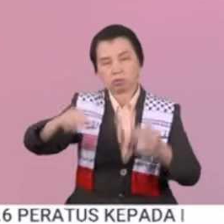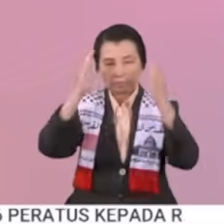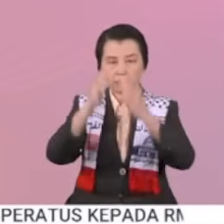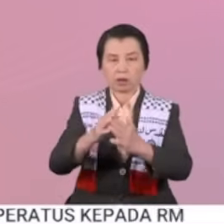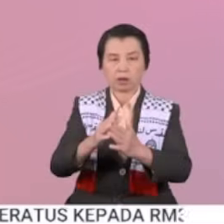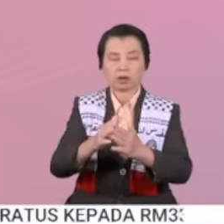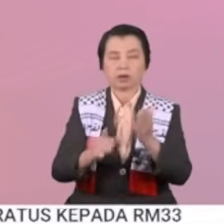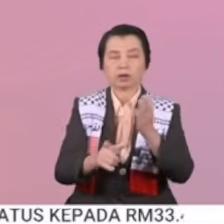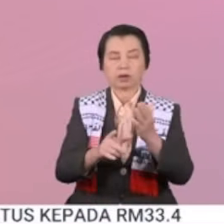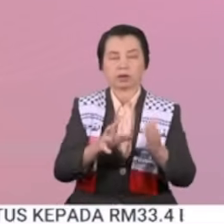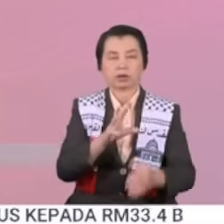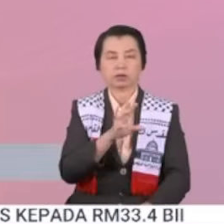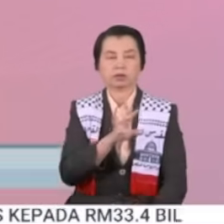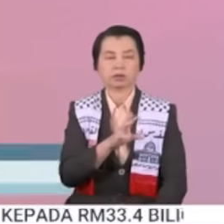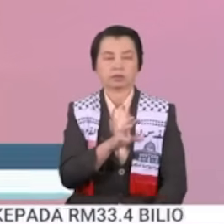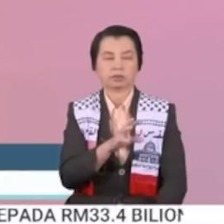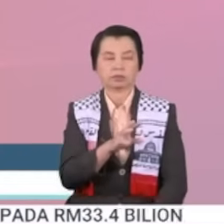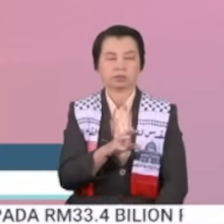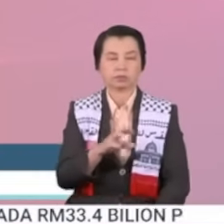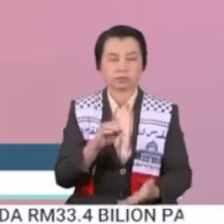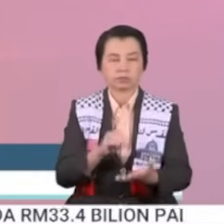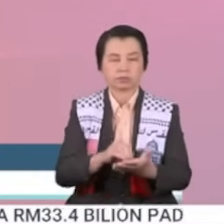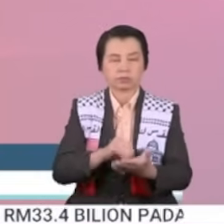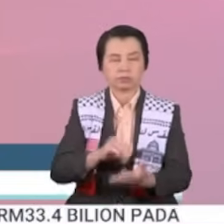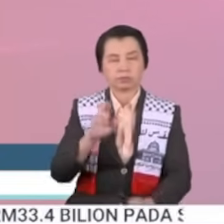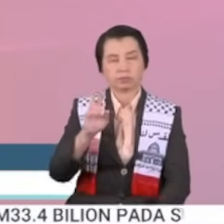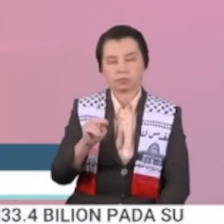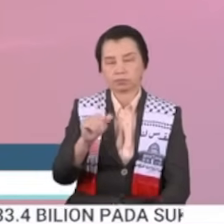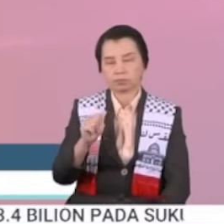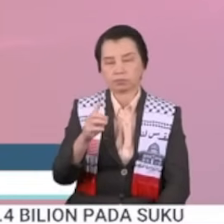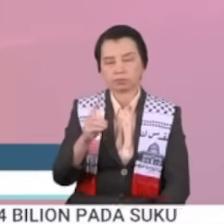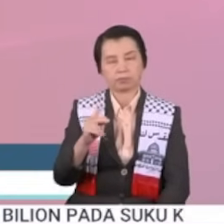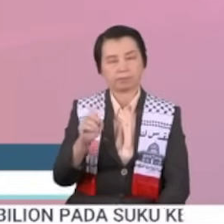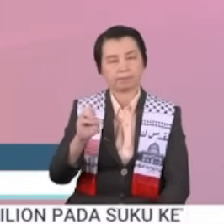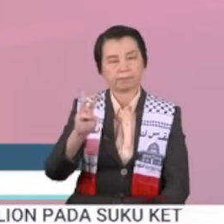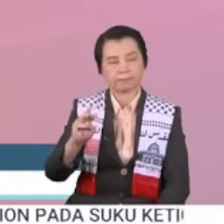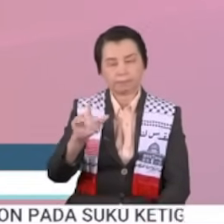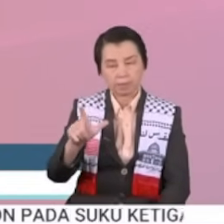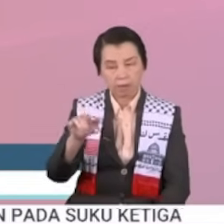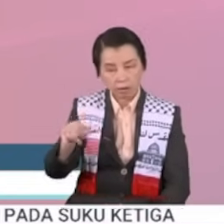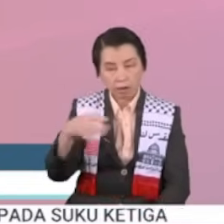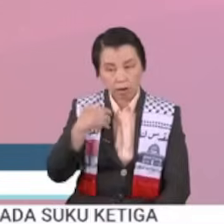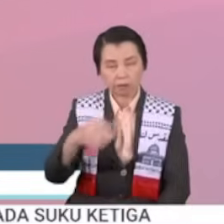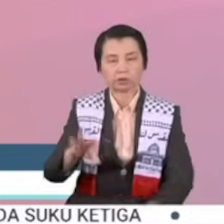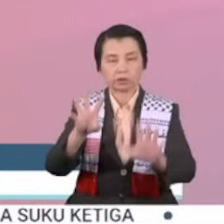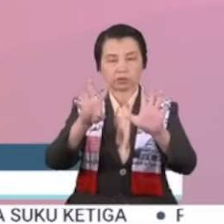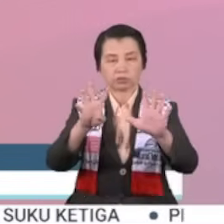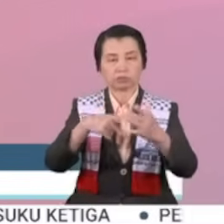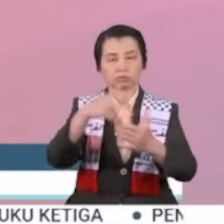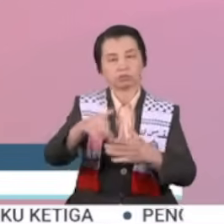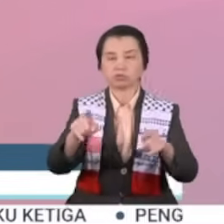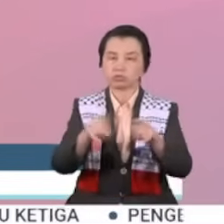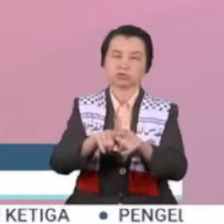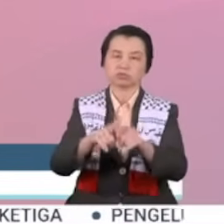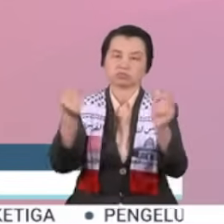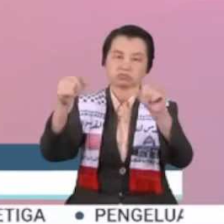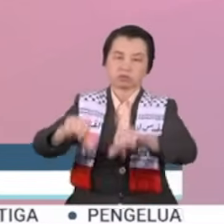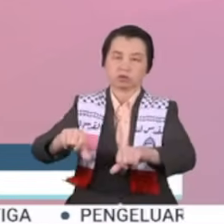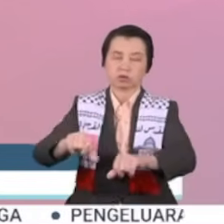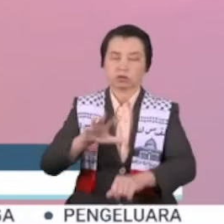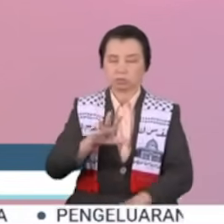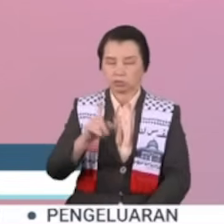timbalan menteri pembangunan kerajaan tempatan Akmal Nasrullah Mohamad Nasir memaklumkan turut dikesan seil projek Perumahan terbengkalai